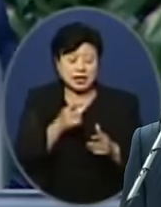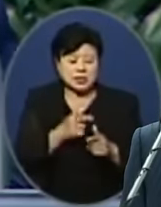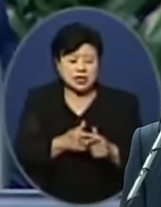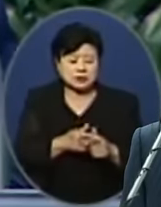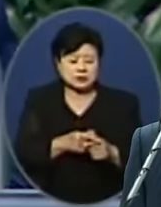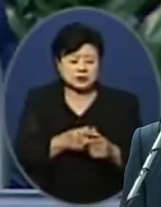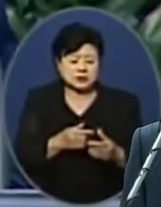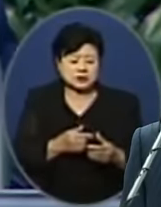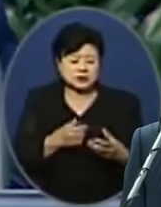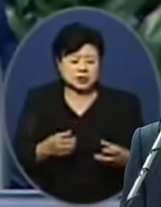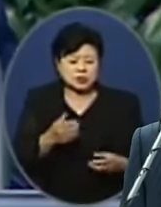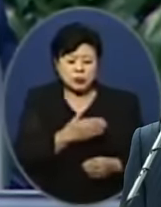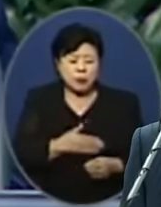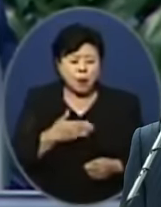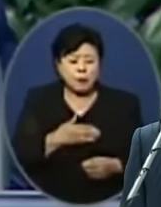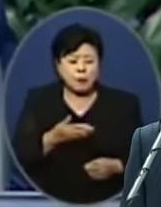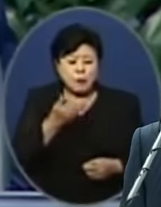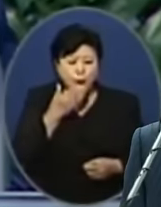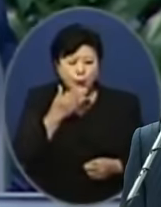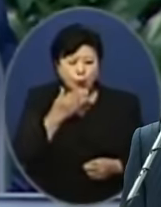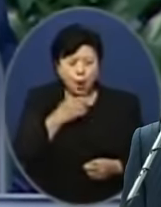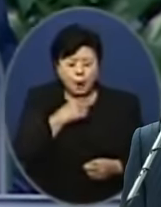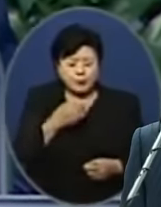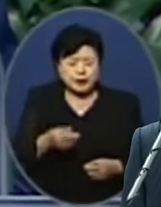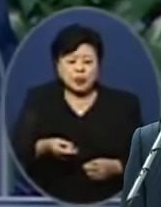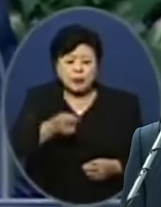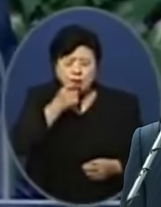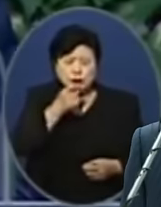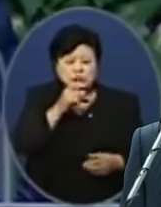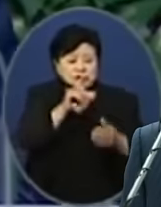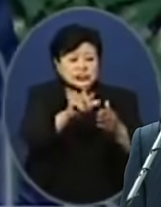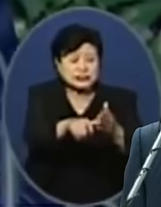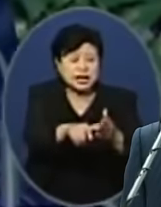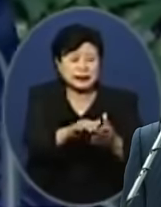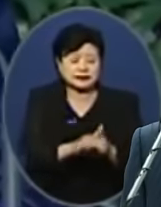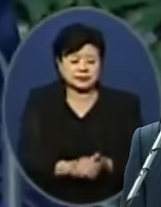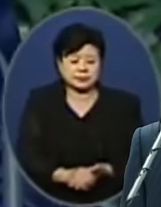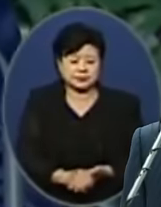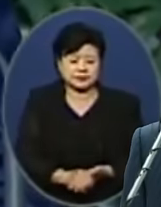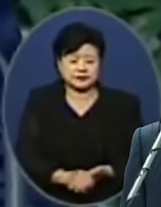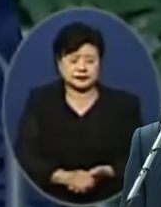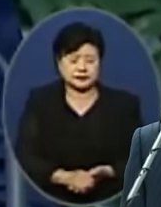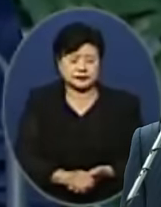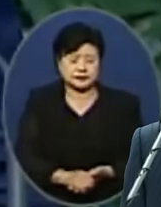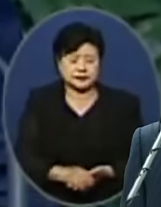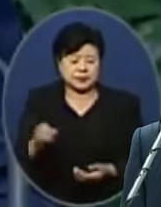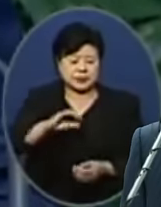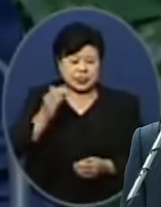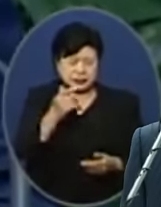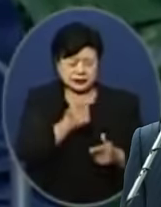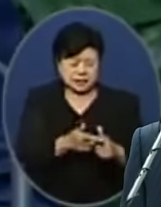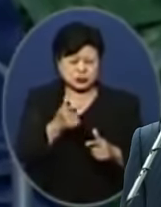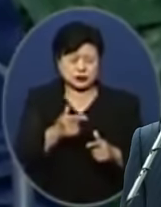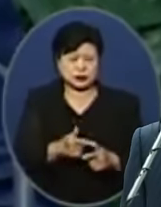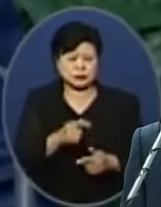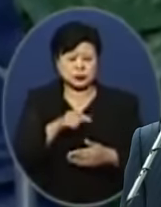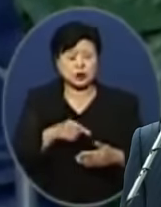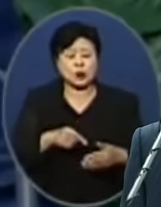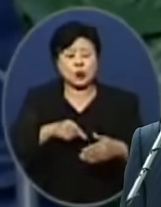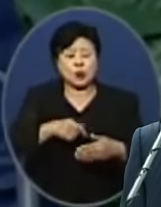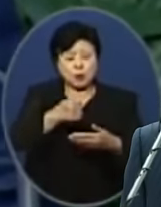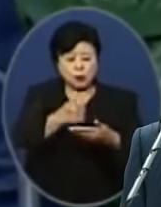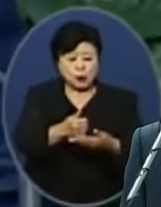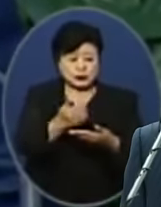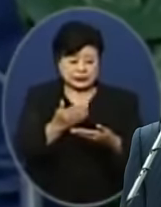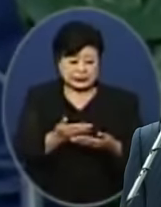예수님의 깨어진 몸을 먹고 흘리신 피를 마셔서 빛 대신 예수님을 우리 속으로 모시는